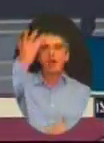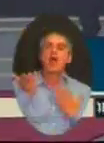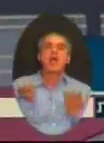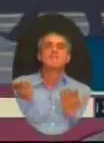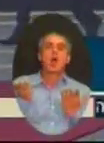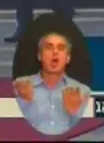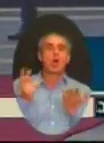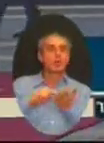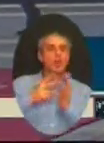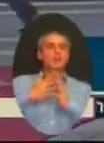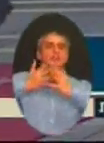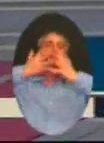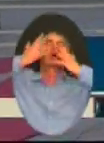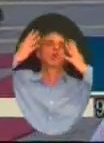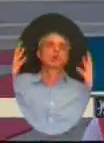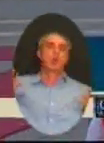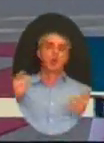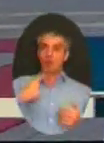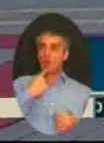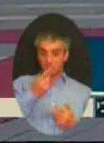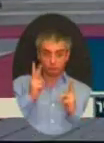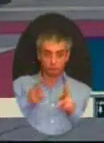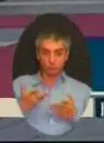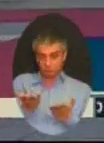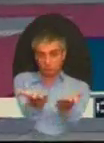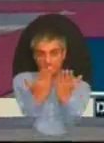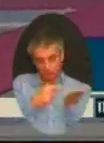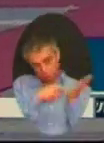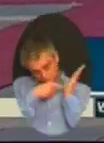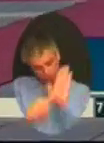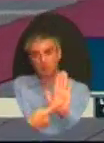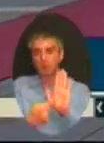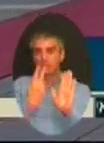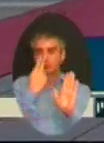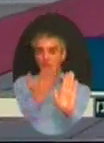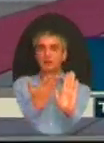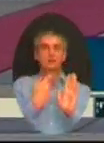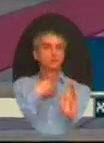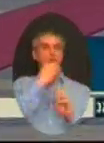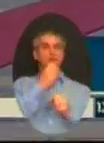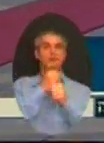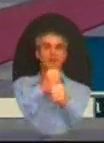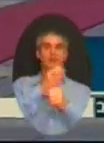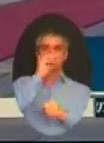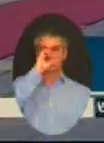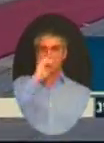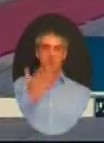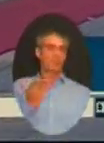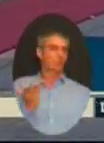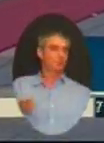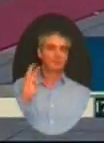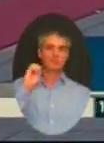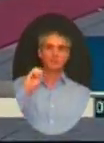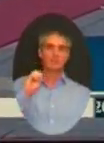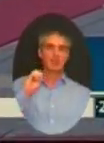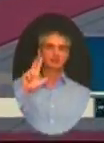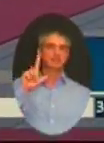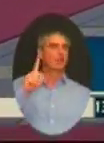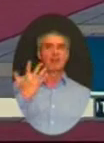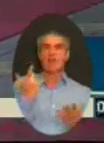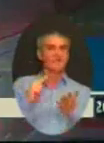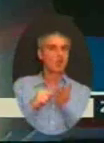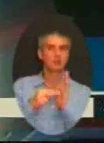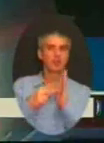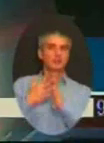איפה התוכנית הגדולה? אומרים לי שהיא קיימת. בבקשה, שימו אותה על השולחן. בוא נשאל את הנציג של הרפובליקנים כאן, מרק צל. איפה